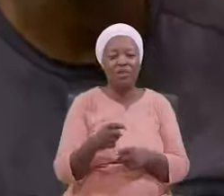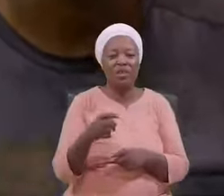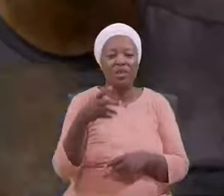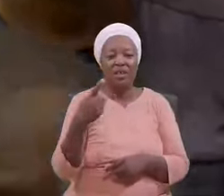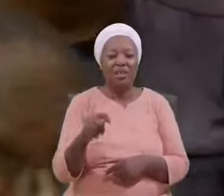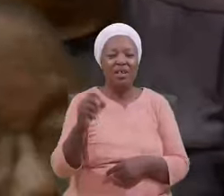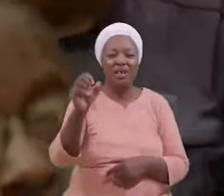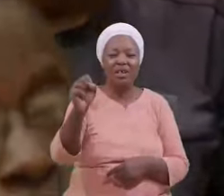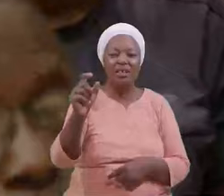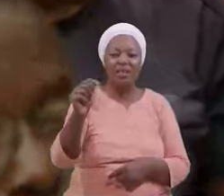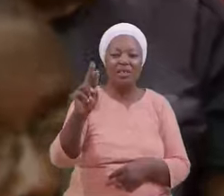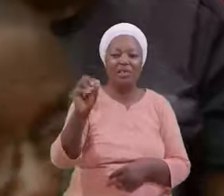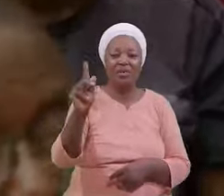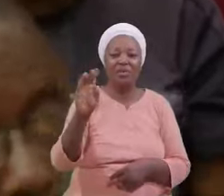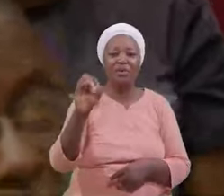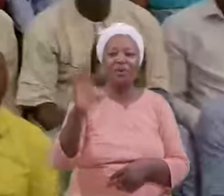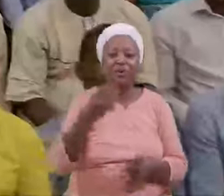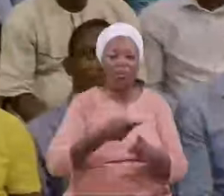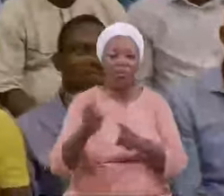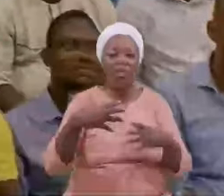Les plaies de vos coups guéris.